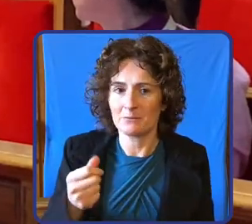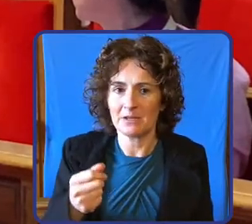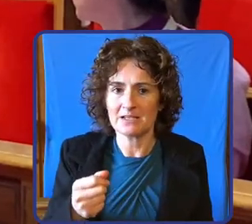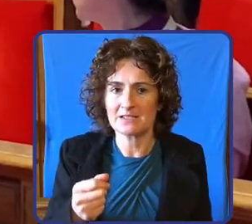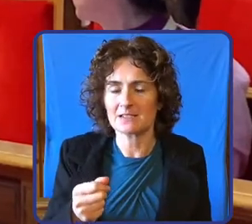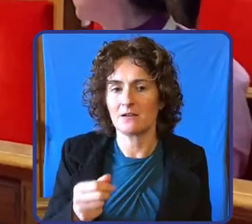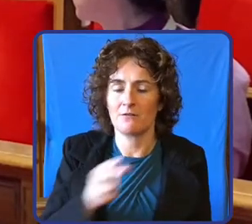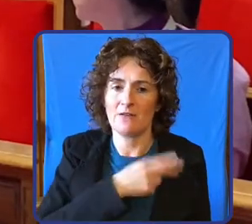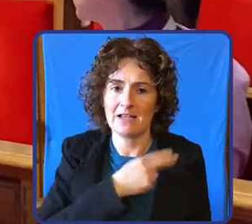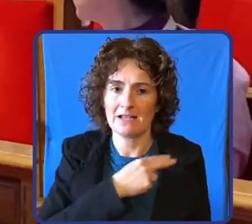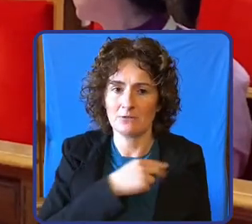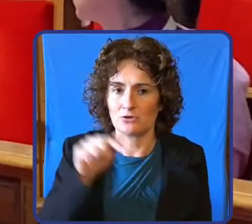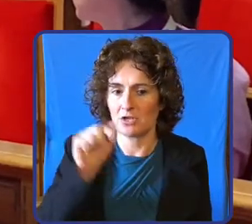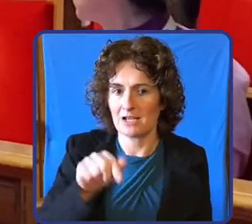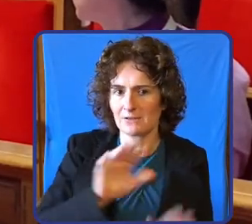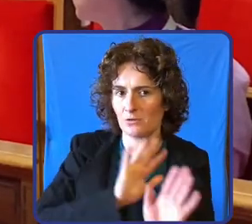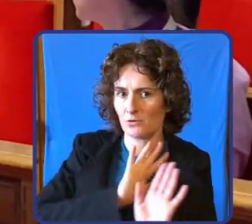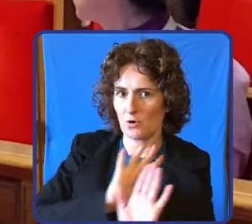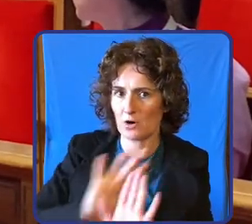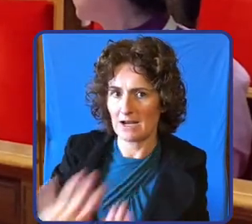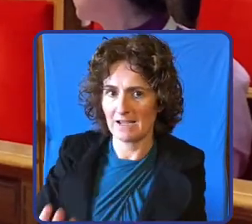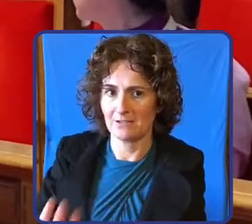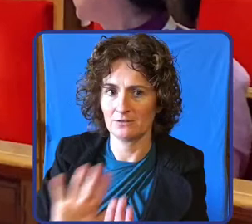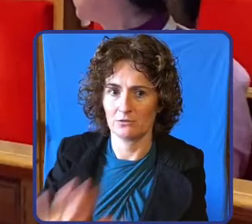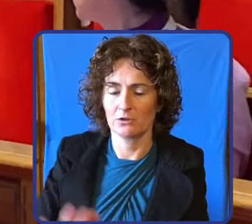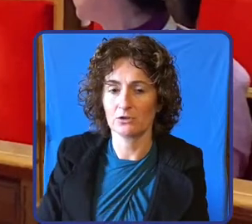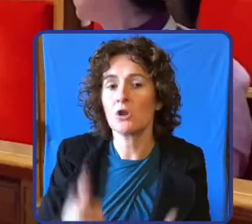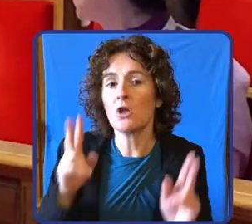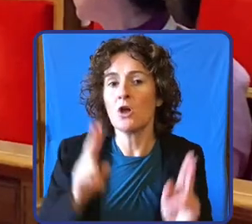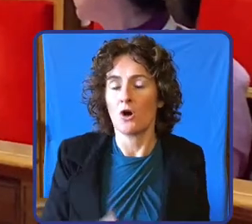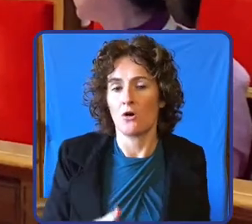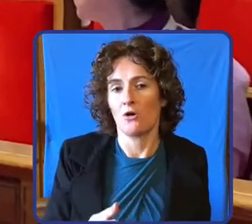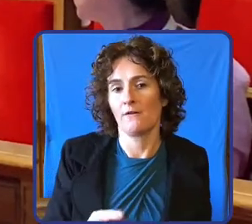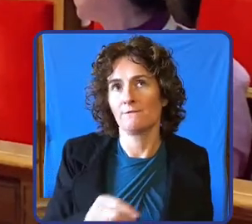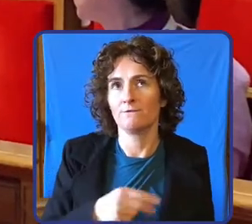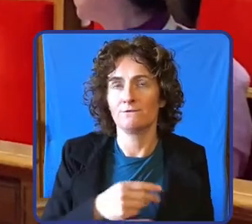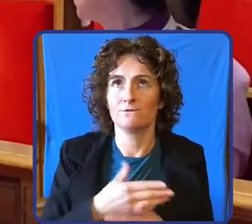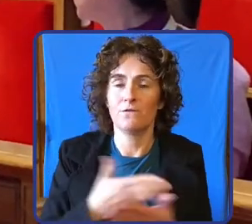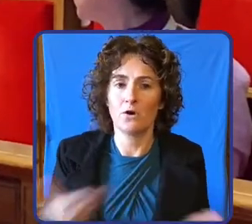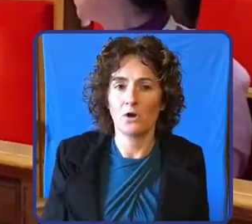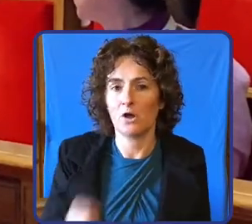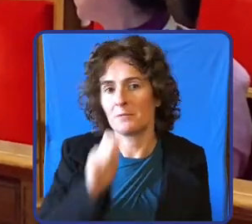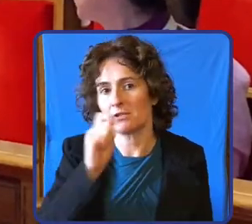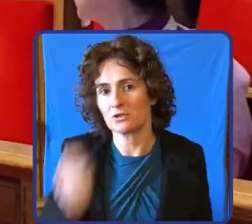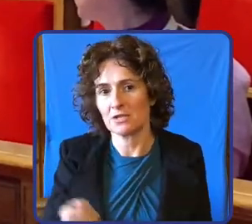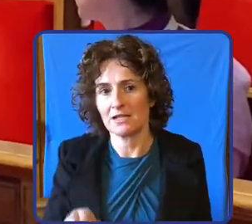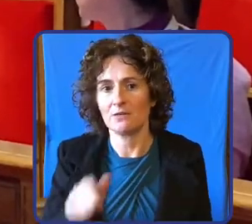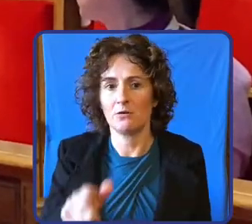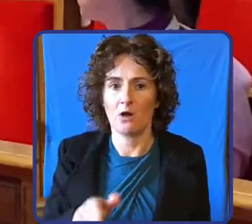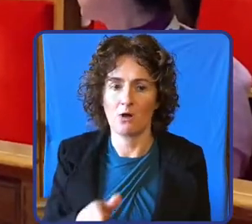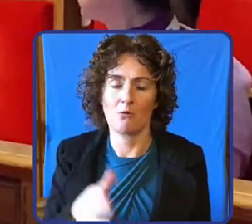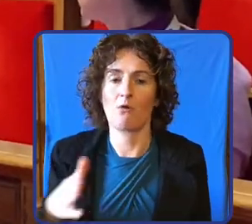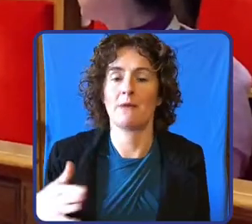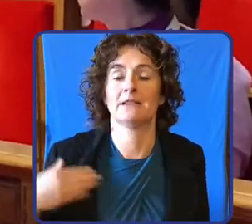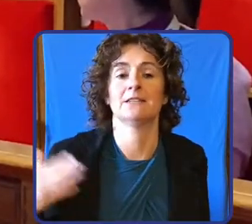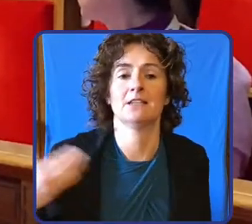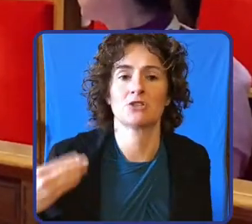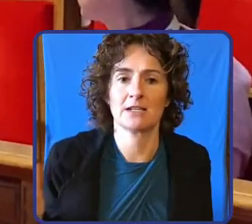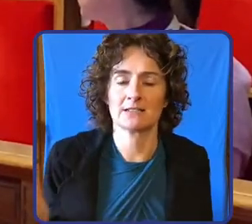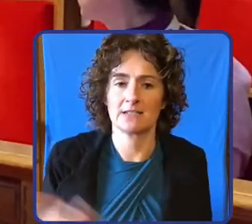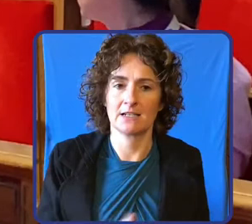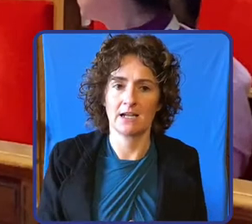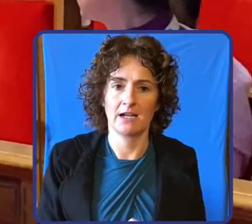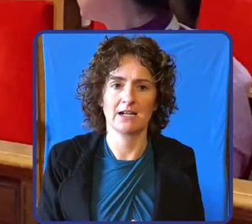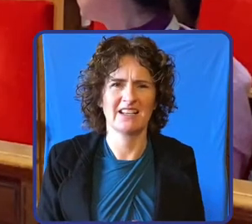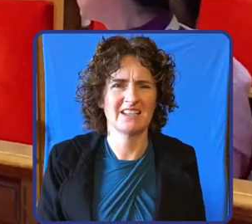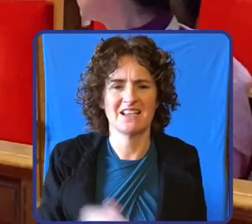amazzal. Egyébként meg, hogyha valami történik, akkor veregetik a saját vállukat, hogy okosabbak, meg mit tudom én, miket szoktak még mondani. Tehát ez így